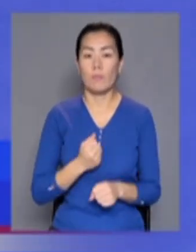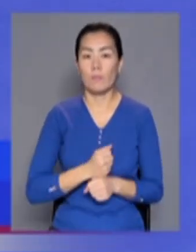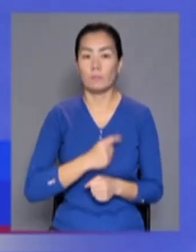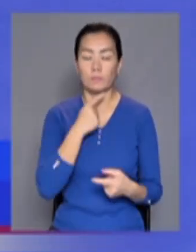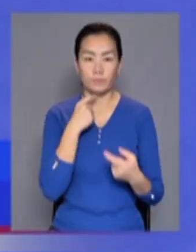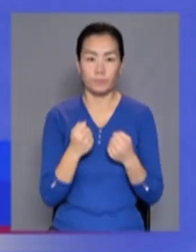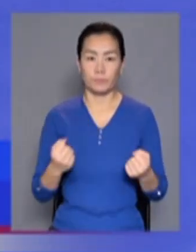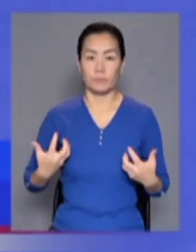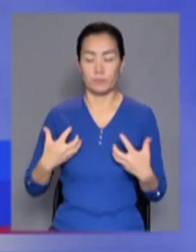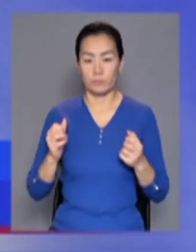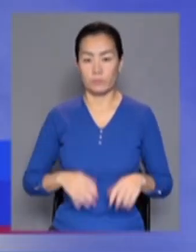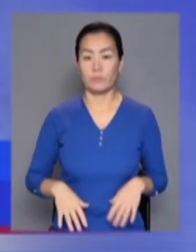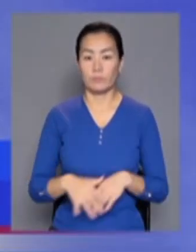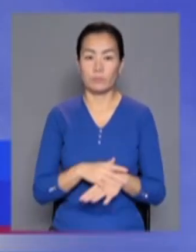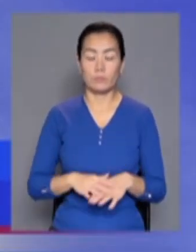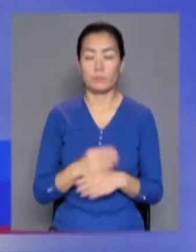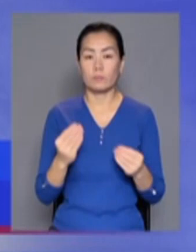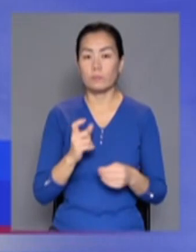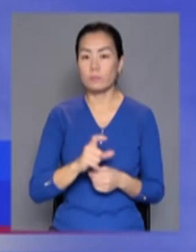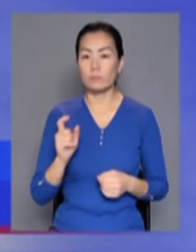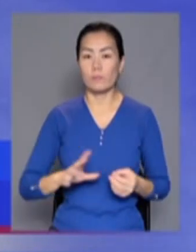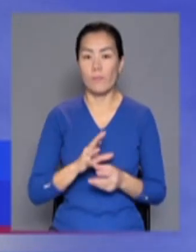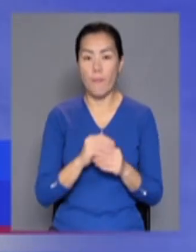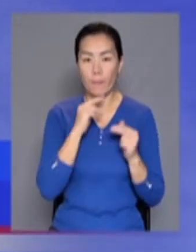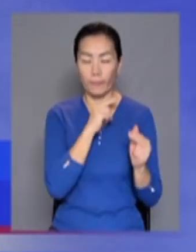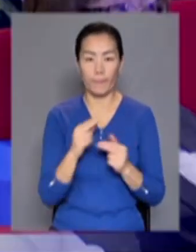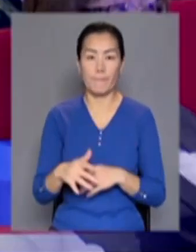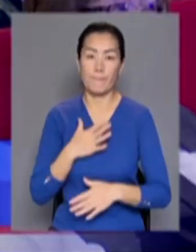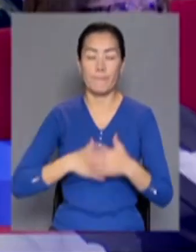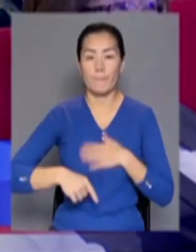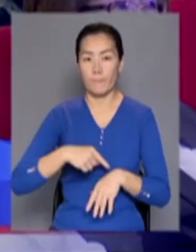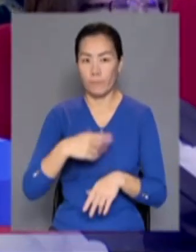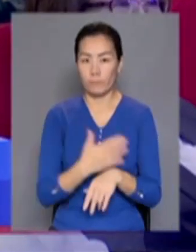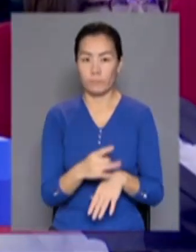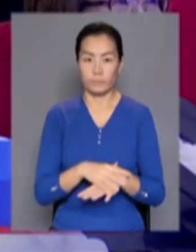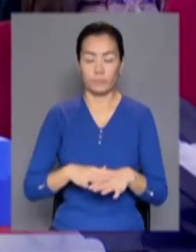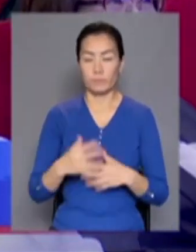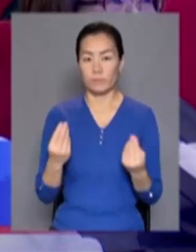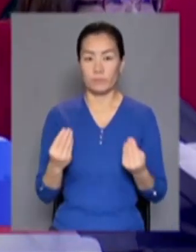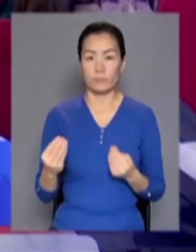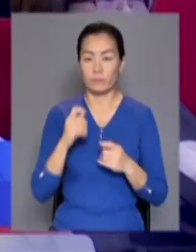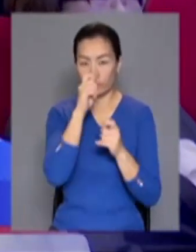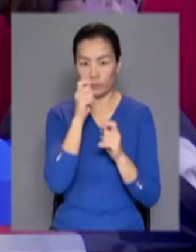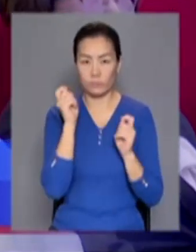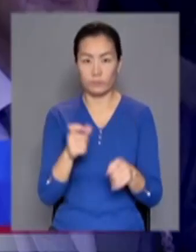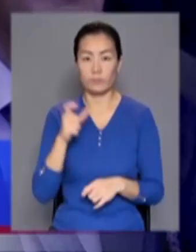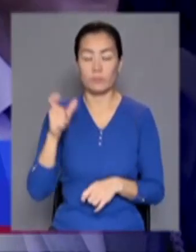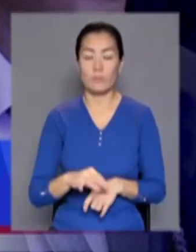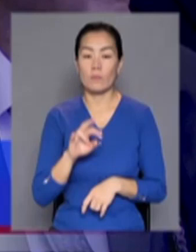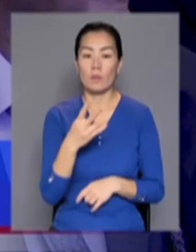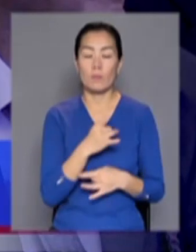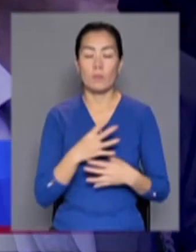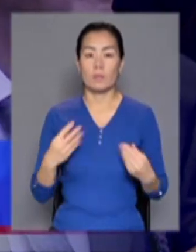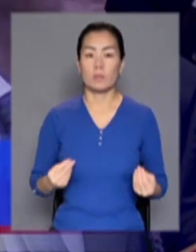оны нығайтуға атсалысқан еліміздің елеулі азаматтарының еленгені елді қуантты. Еліміз үшін ардақтыларды марапатқа бөленткен